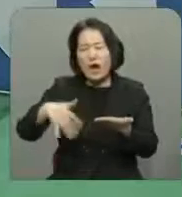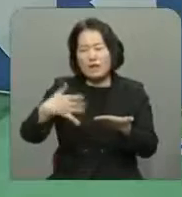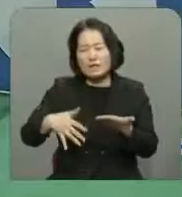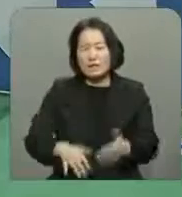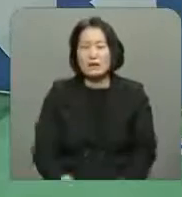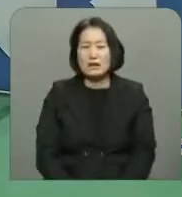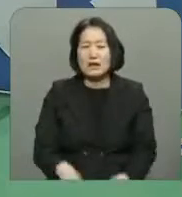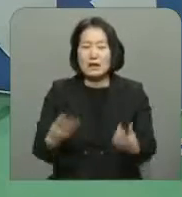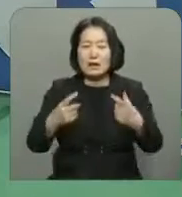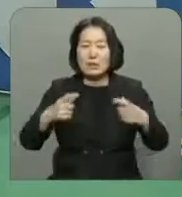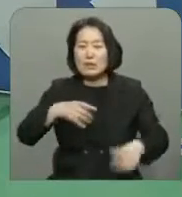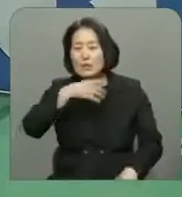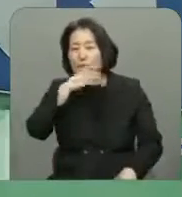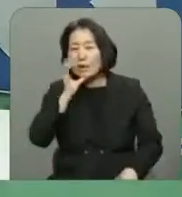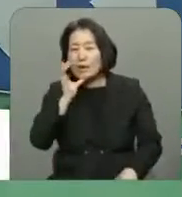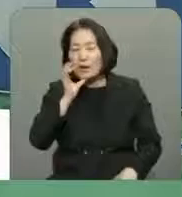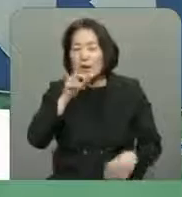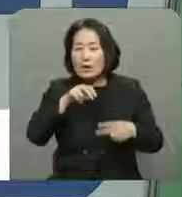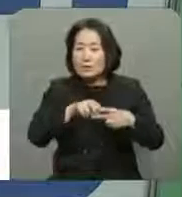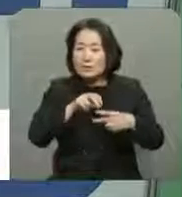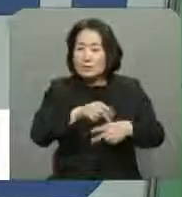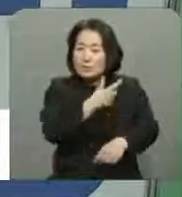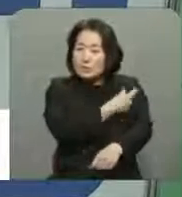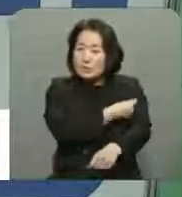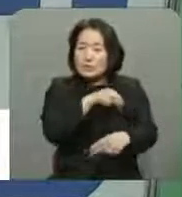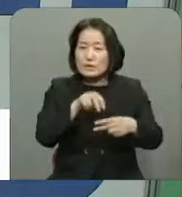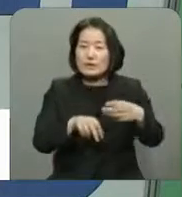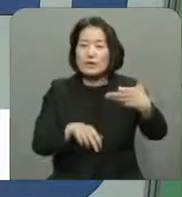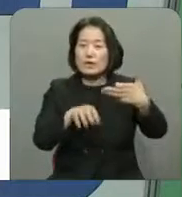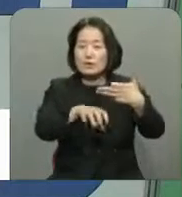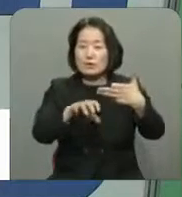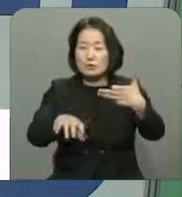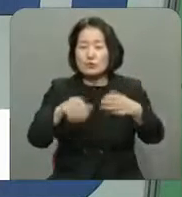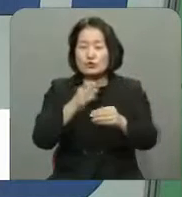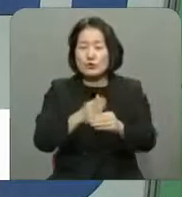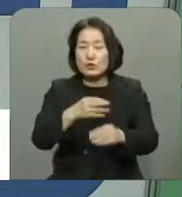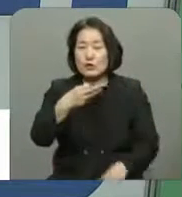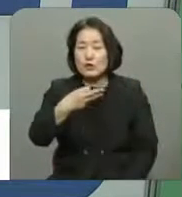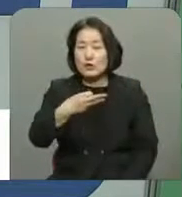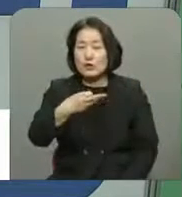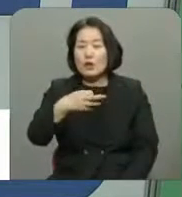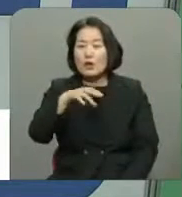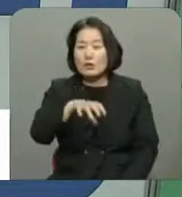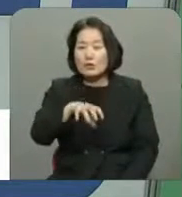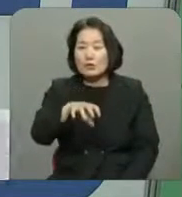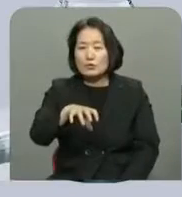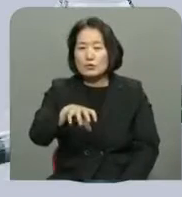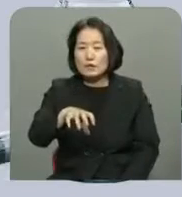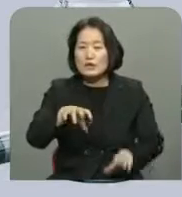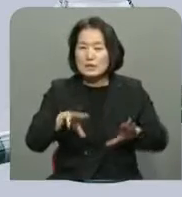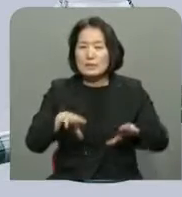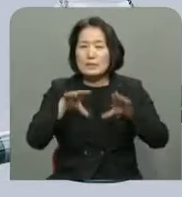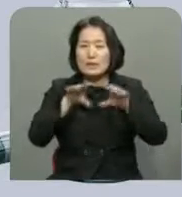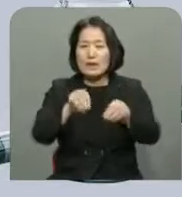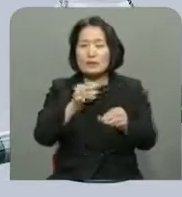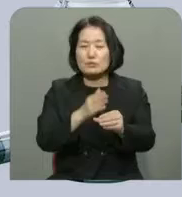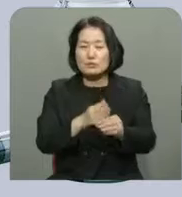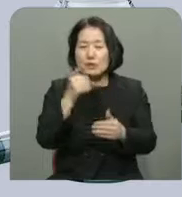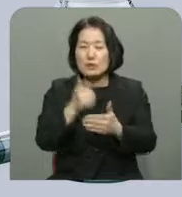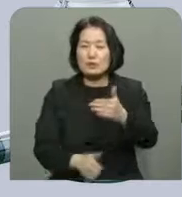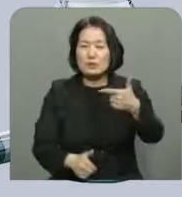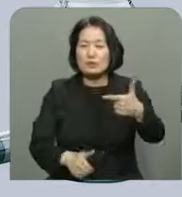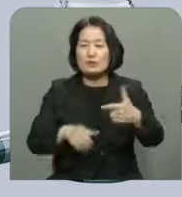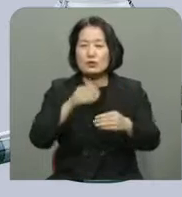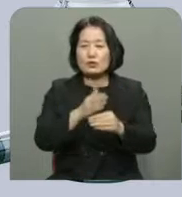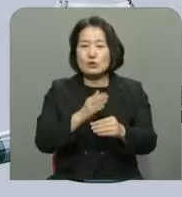현재 강원도 내 고령자용 접종센터 18곳 가운데 12곳에서 백신 접종이 중단됐습니다. 나머지 6곳